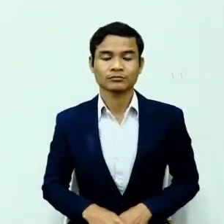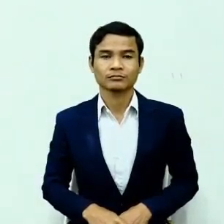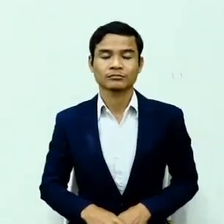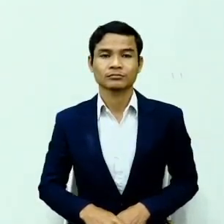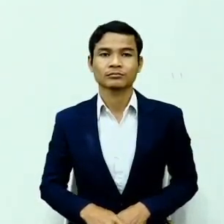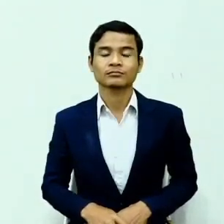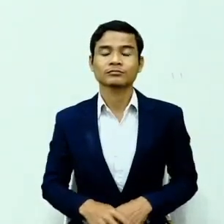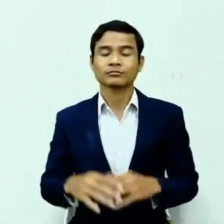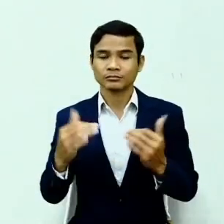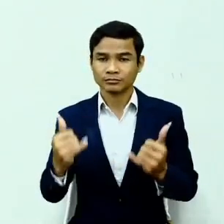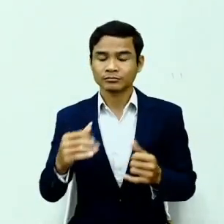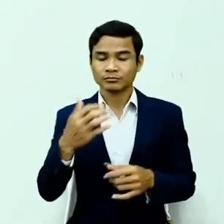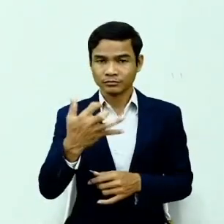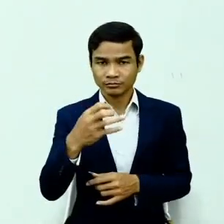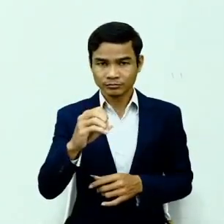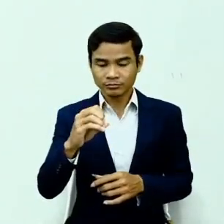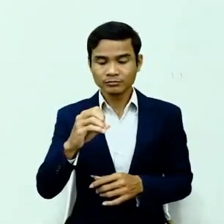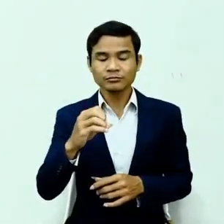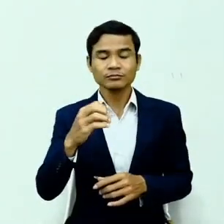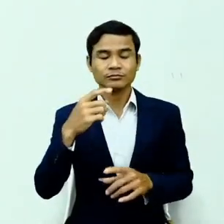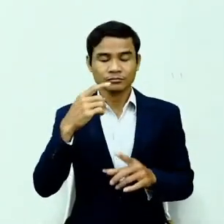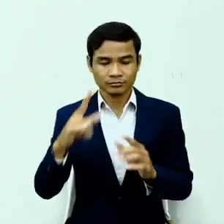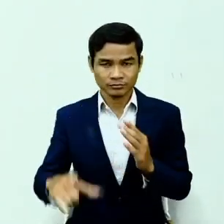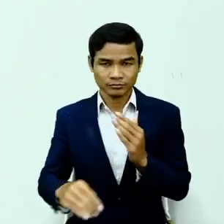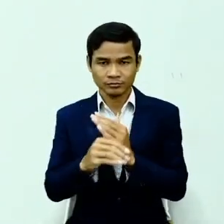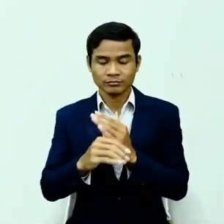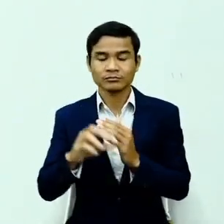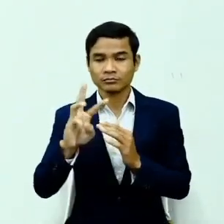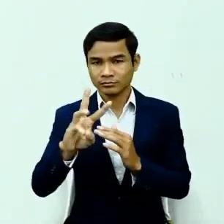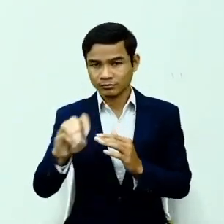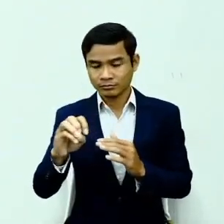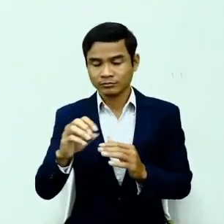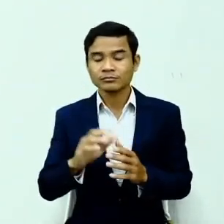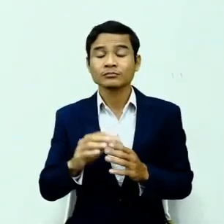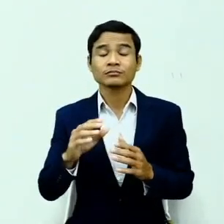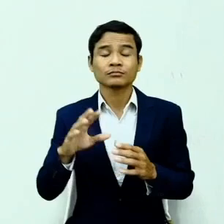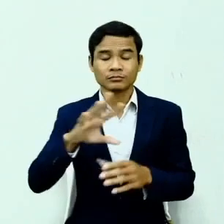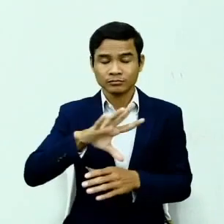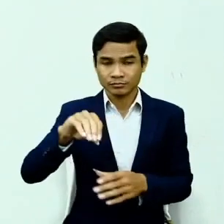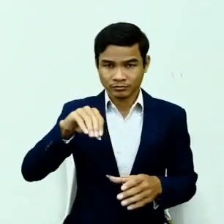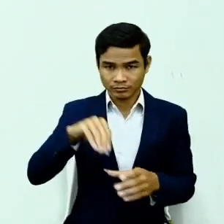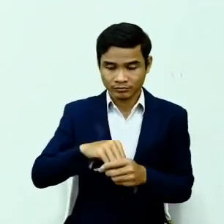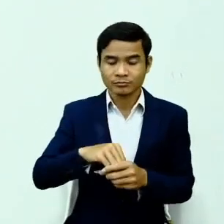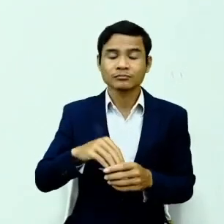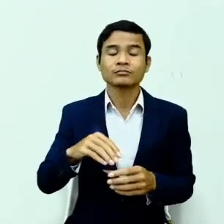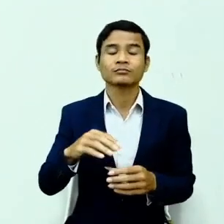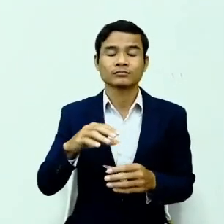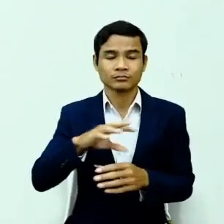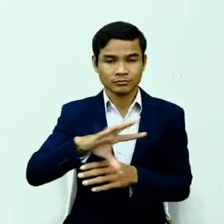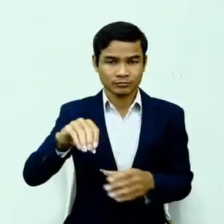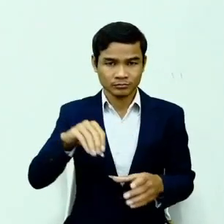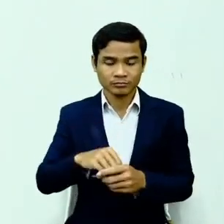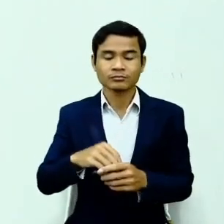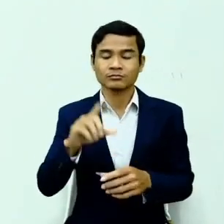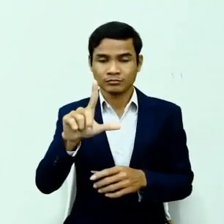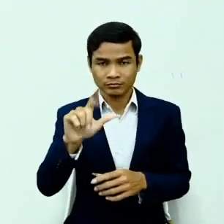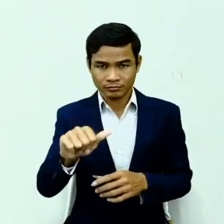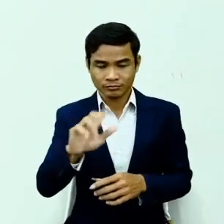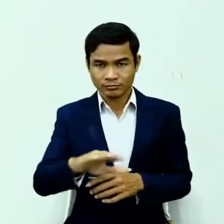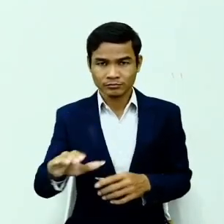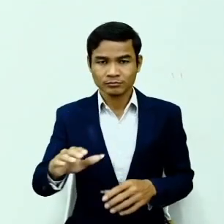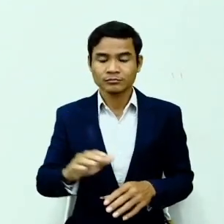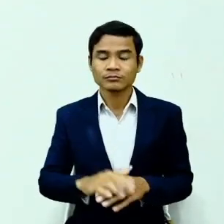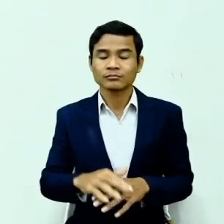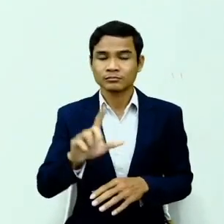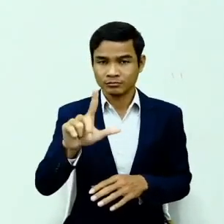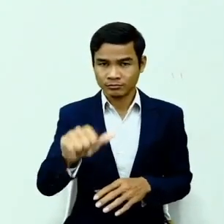Chà. Nhưng chân chật sắp. Chà bằng thaym xàm sắp. Chà dưỡng ban chùm nuôn mối. Mùi rồi nè con. Chà